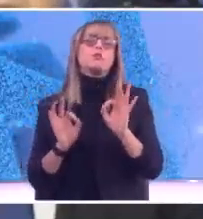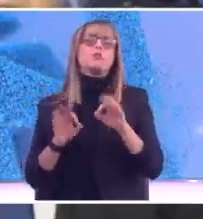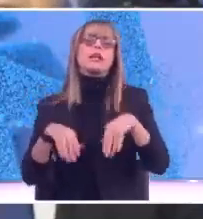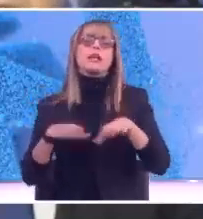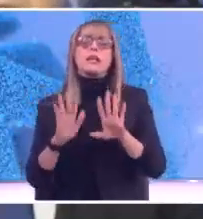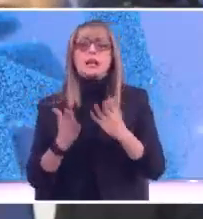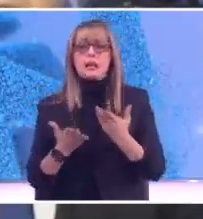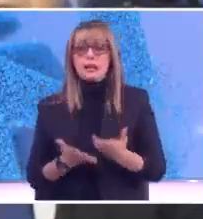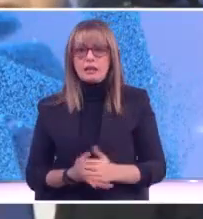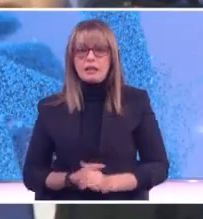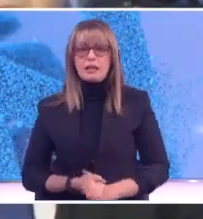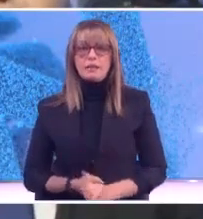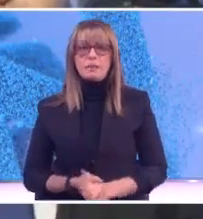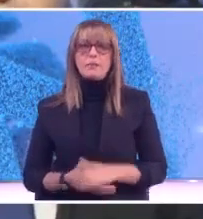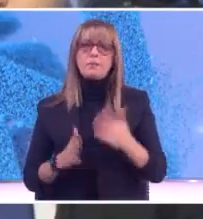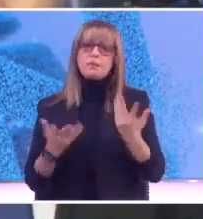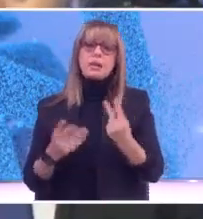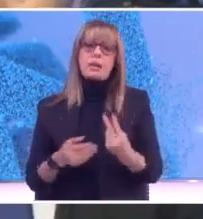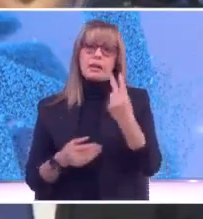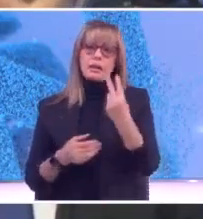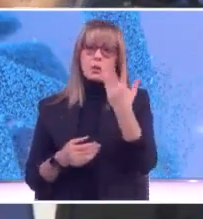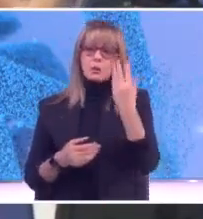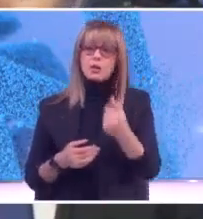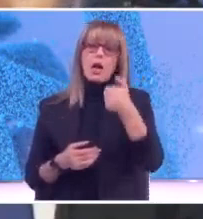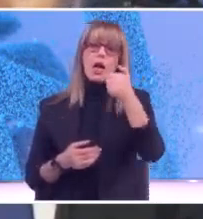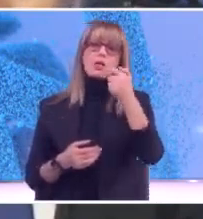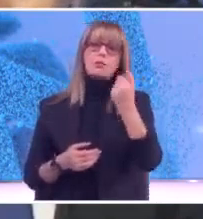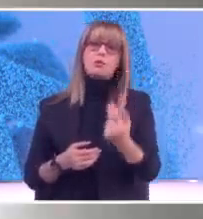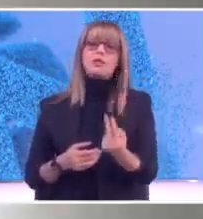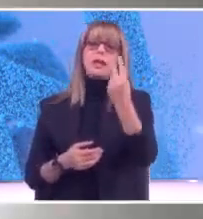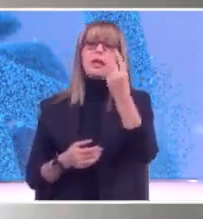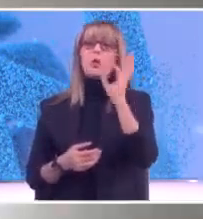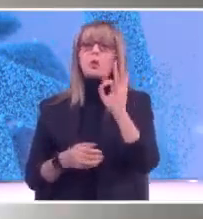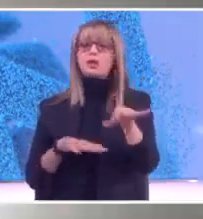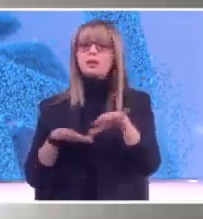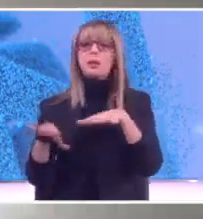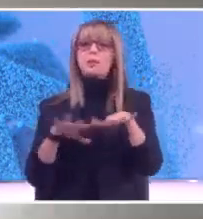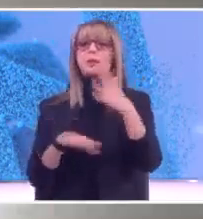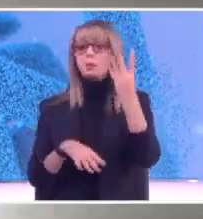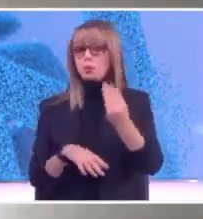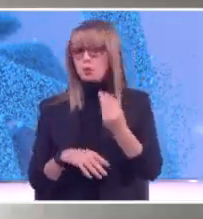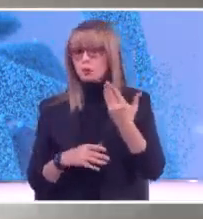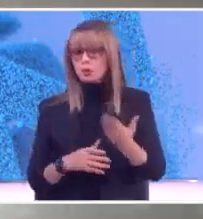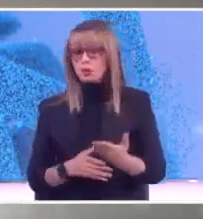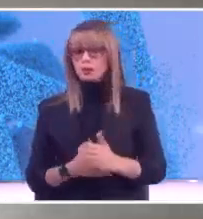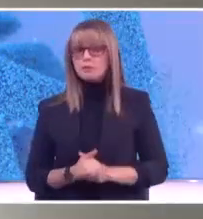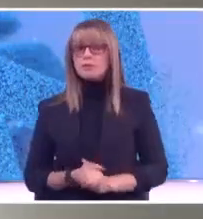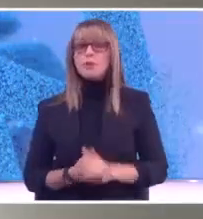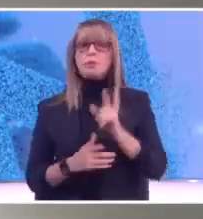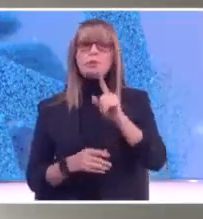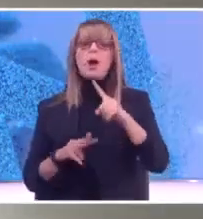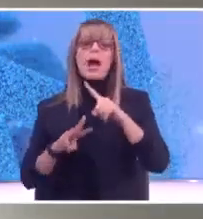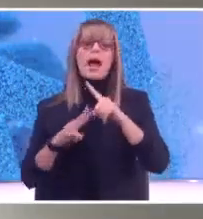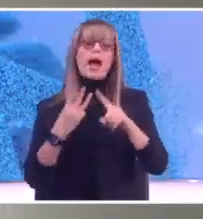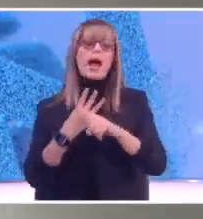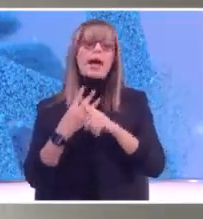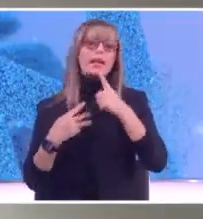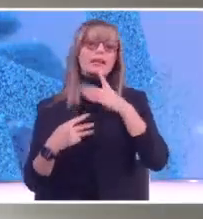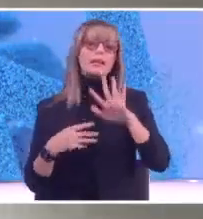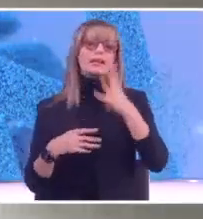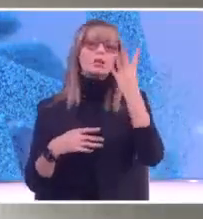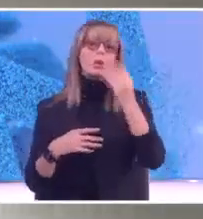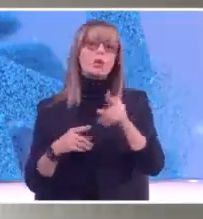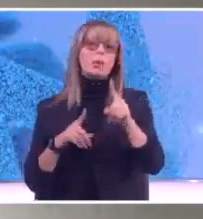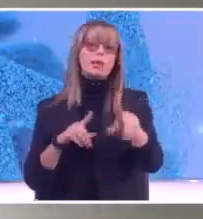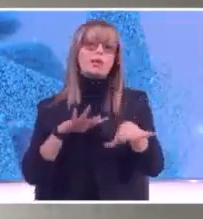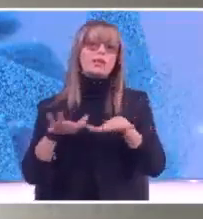Mutlaka 7'ye varan, 6,5-7'ye varan depremler meydana gelebilir. Ersoy, Ege Denizi'nde meydana gelebilecek